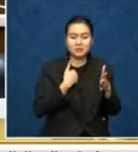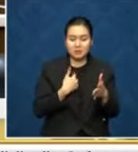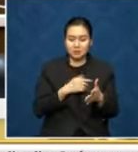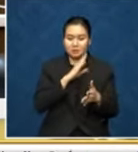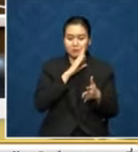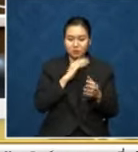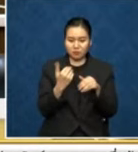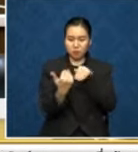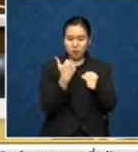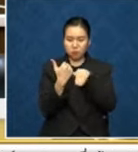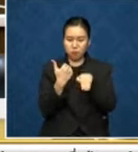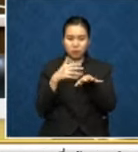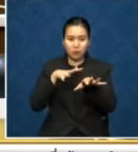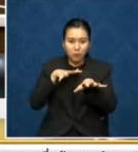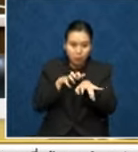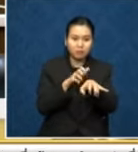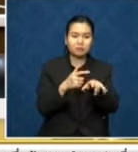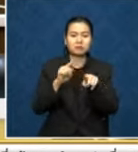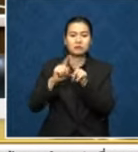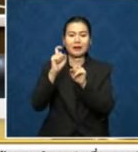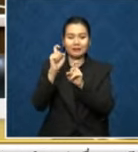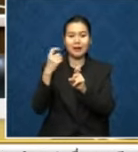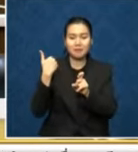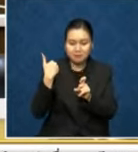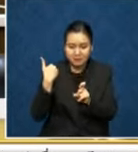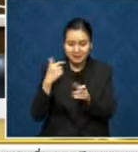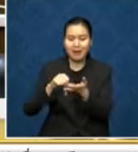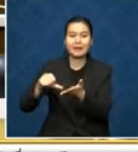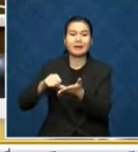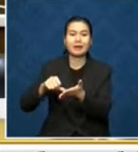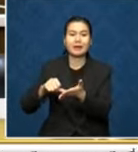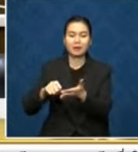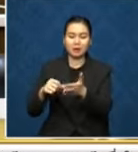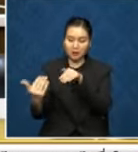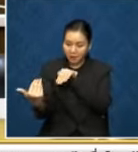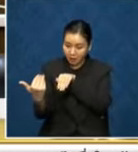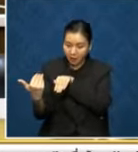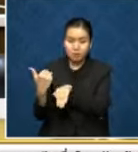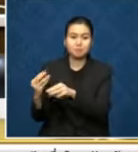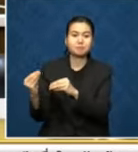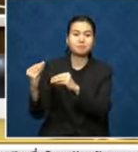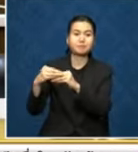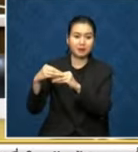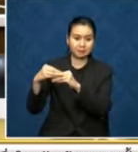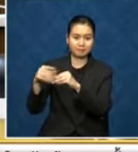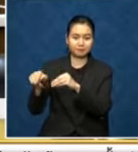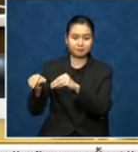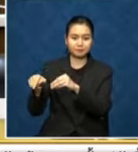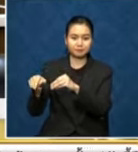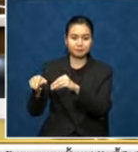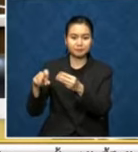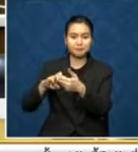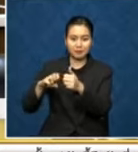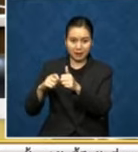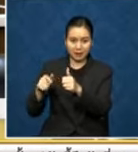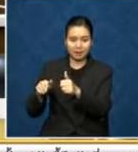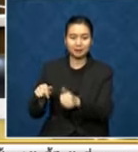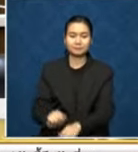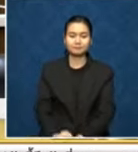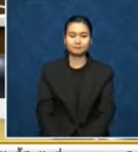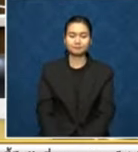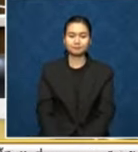ยากฝากหน่วยงานที่เกี่ยวข้องครับเข้าไปแก้ไขปัญหาดังกล่าวด้วยเรื่องถนนอีกเส้นนึงครับได้รับการร้องเรียนจากท่านสจ.ลำดวน